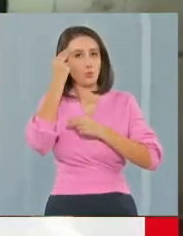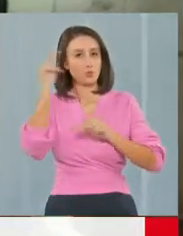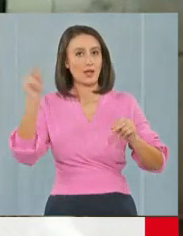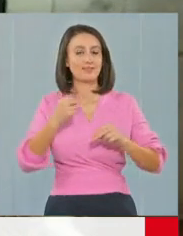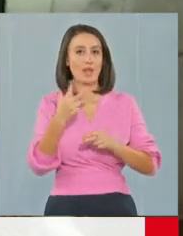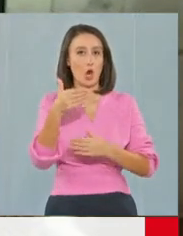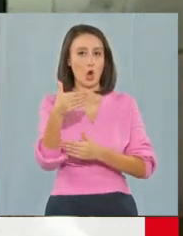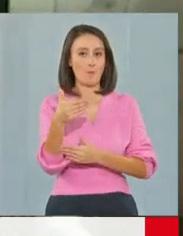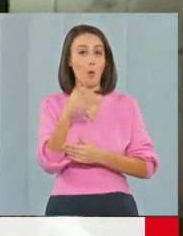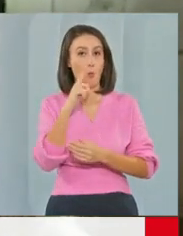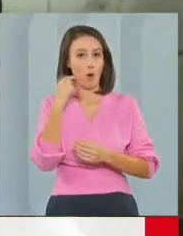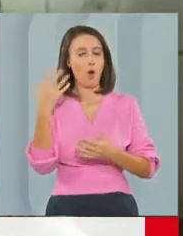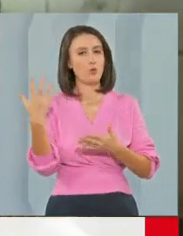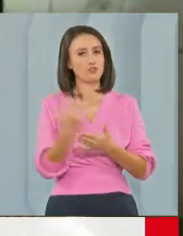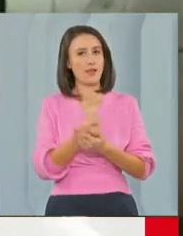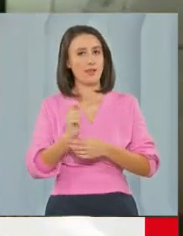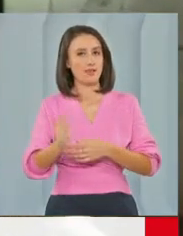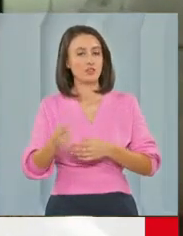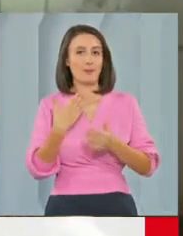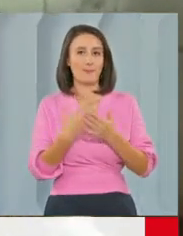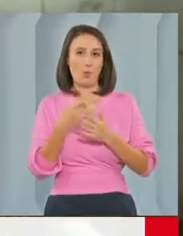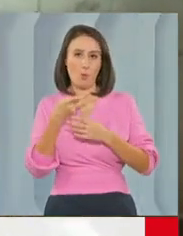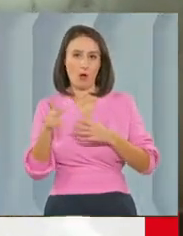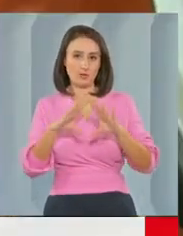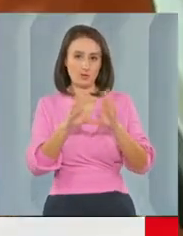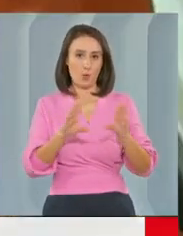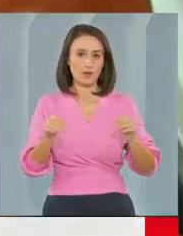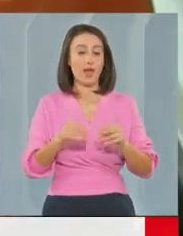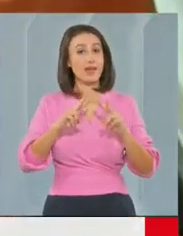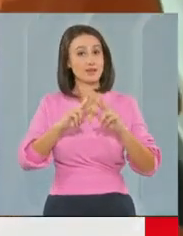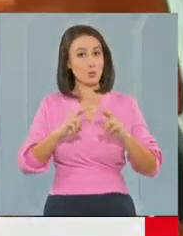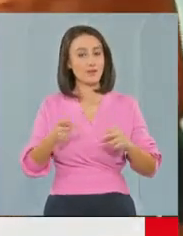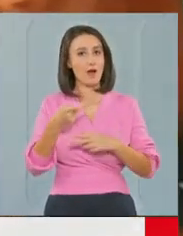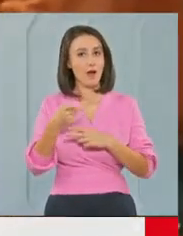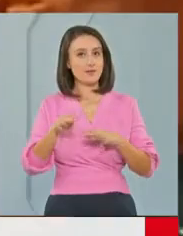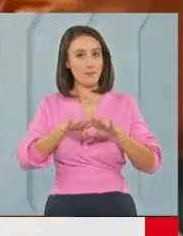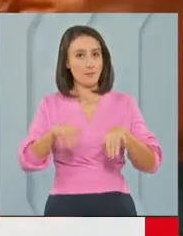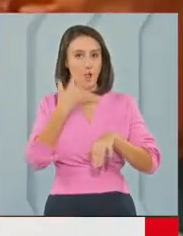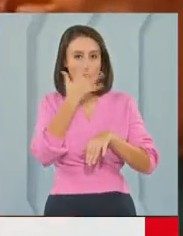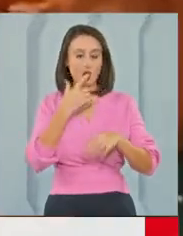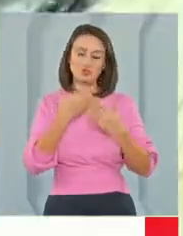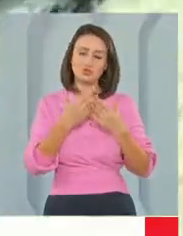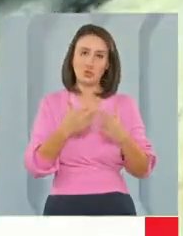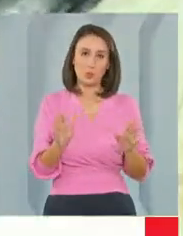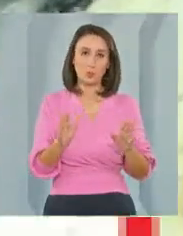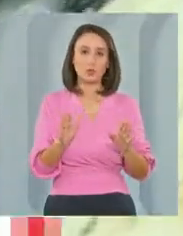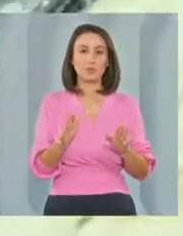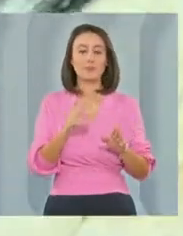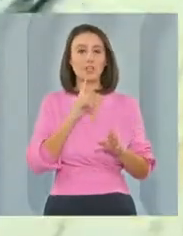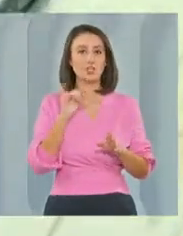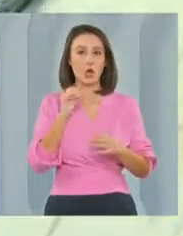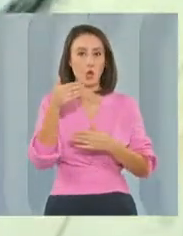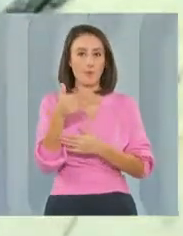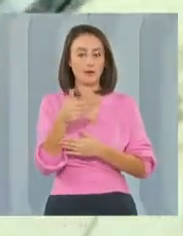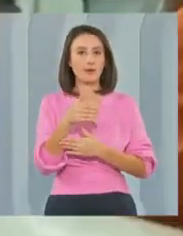anunța că trei companii ungare au câștigat o licitație pentru gazele din România exploatarea gazelor din Marea Neagră a început deja de către cei de